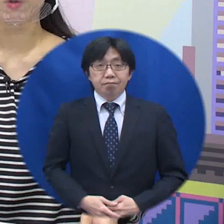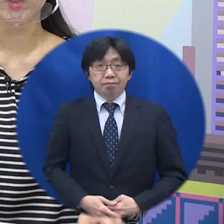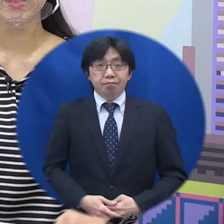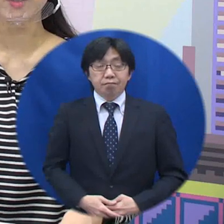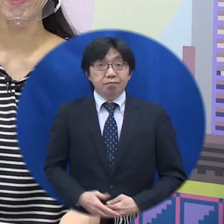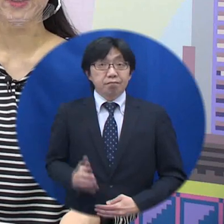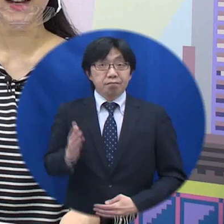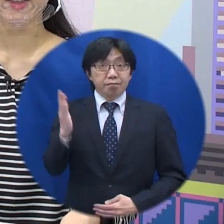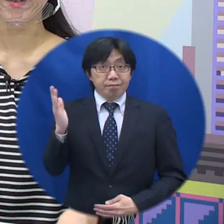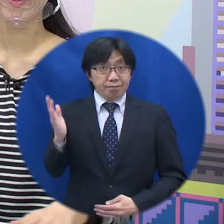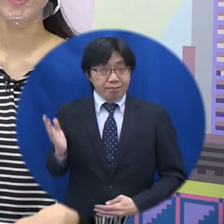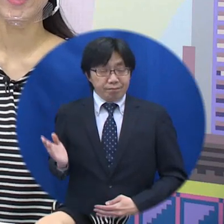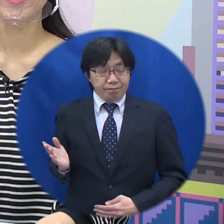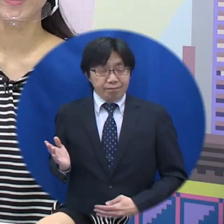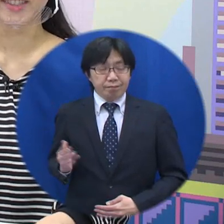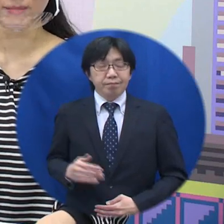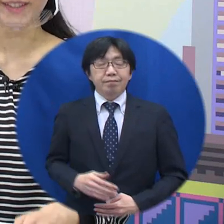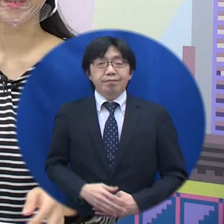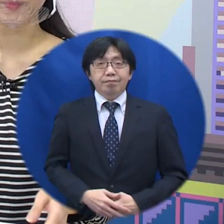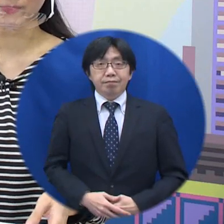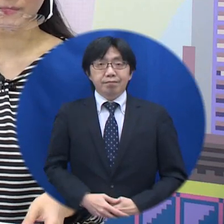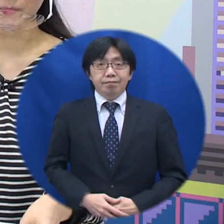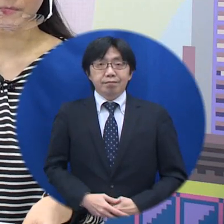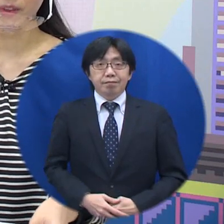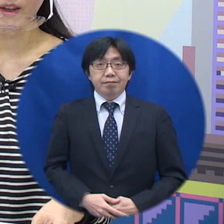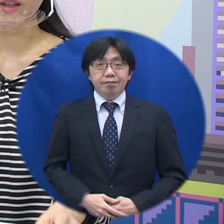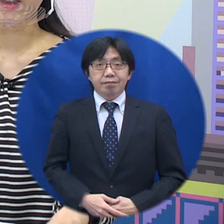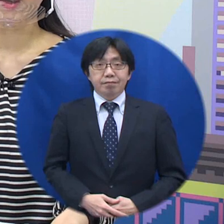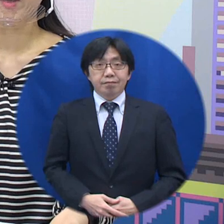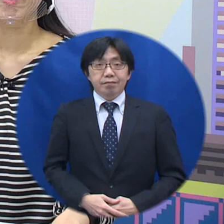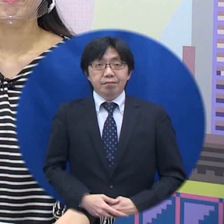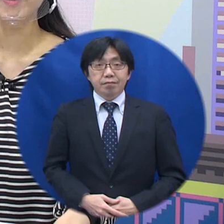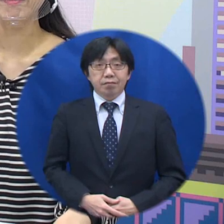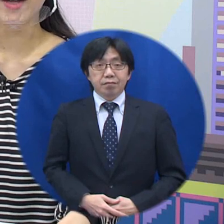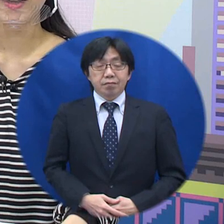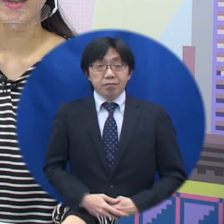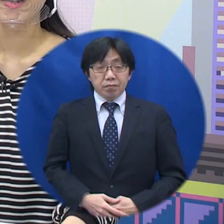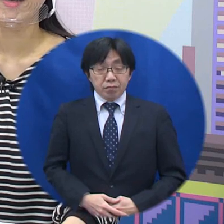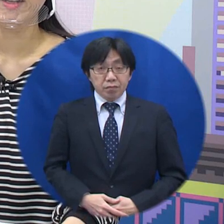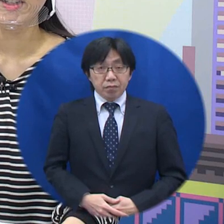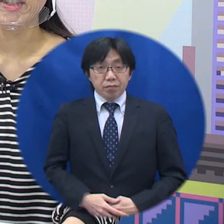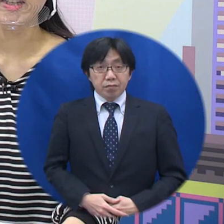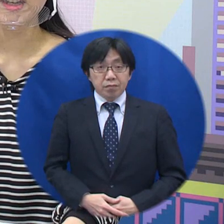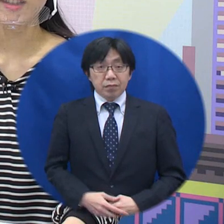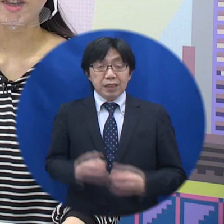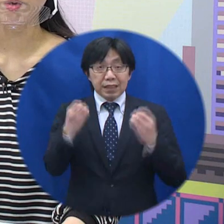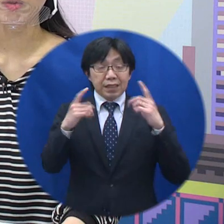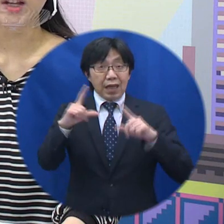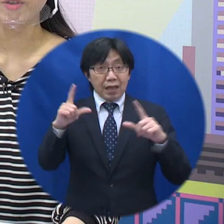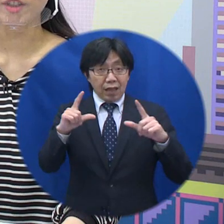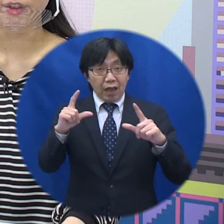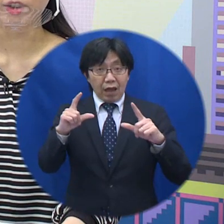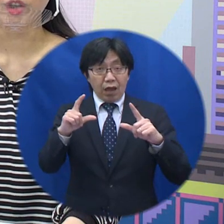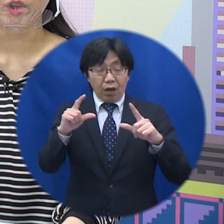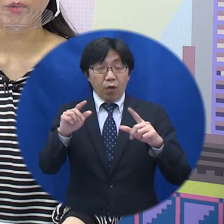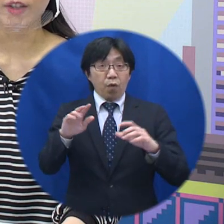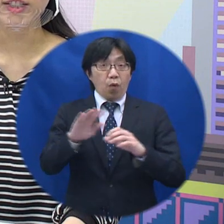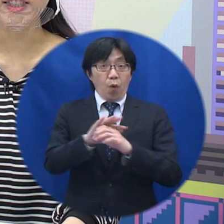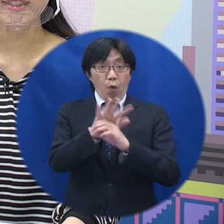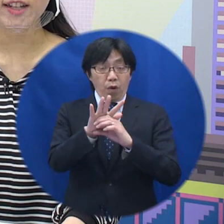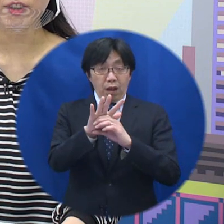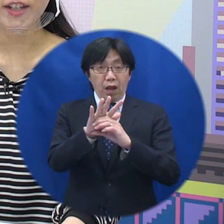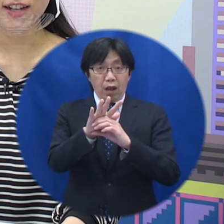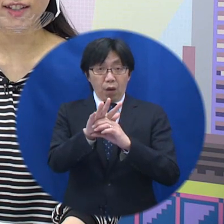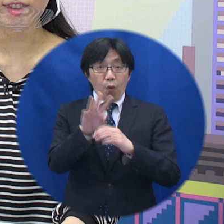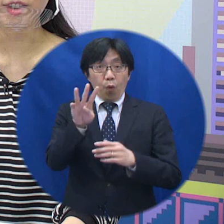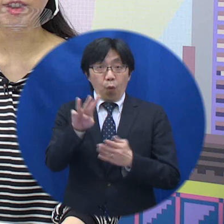今日はこちらの話題をお伝えいたします。まずは新型コロナウイルスワク